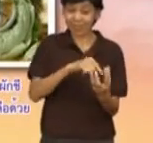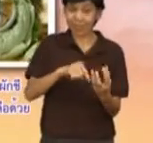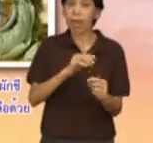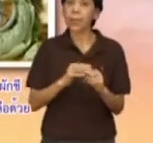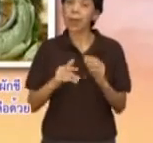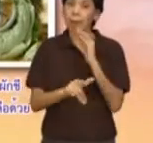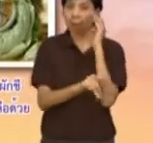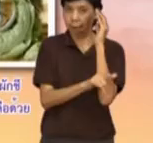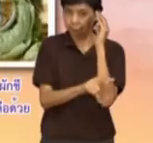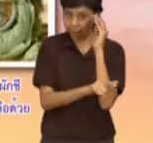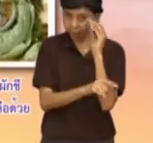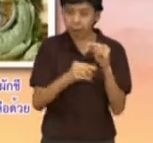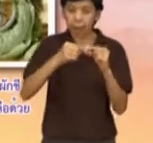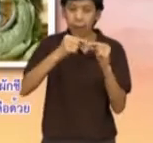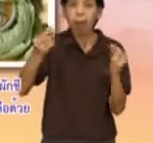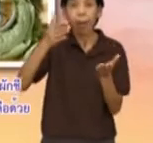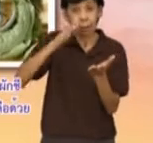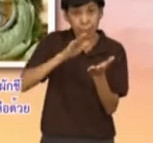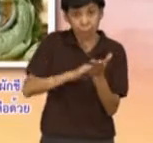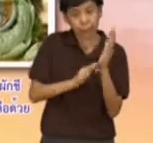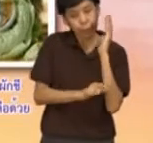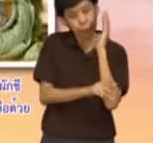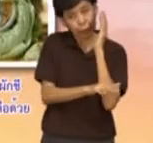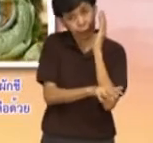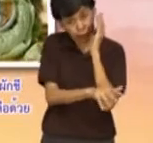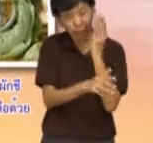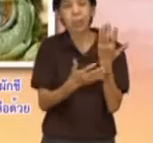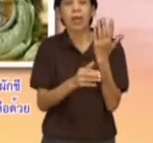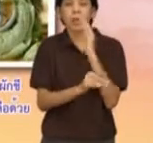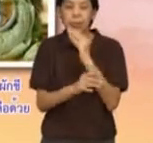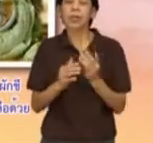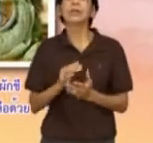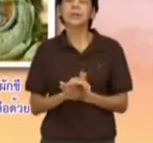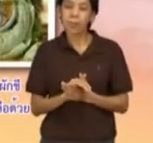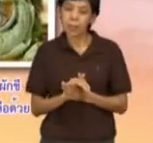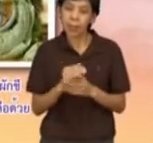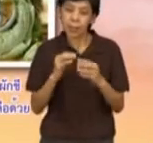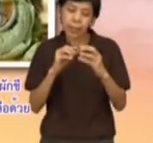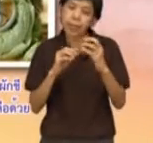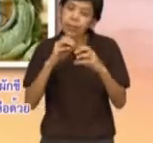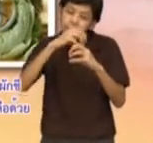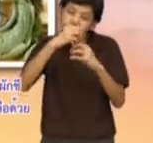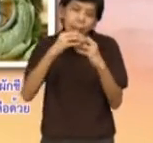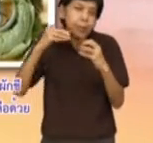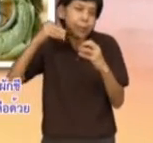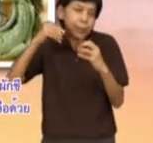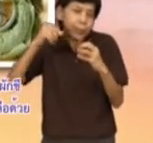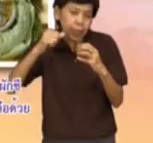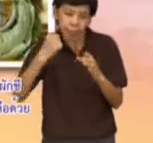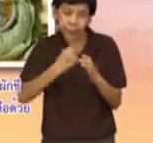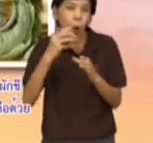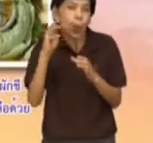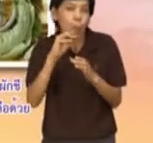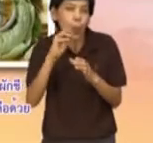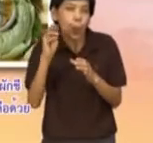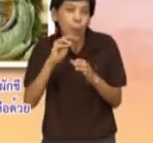ค่ะตะไคร้รากผักชี ใช่ค่ะ รากผักชีนะคะ ผิวมะกรูดกะปิ กระเทียม